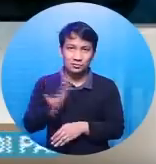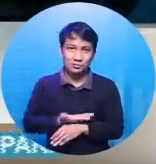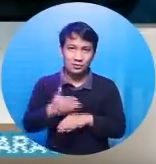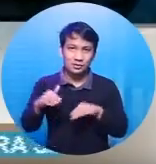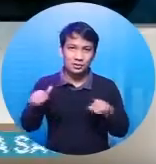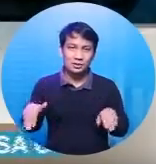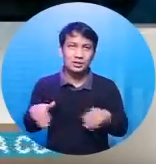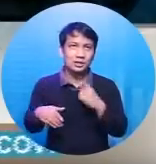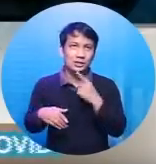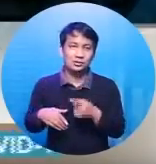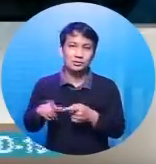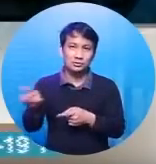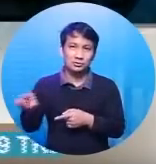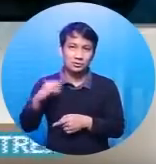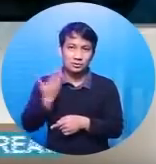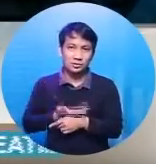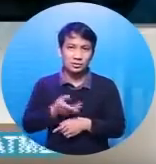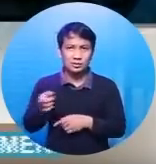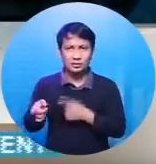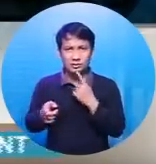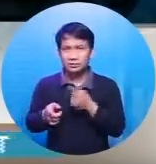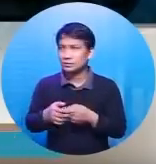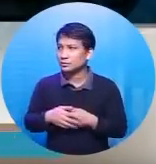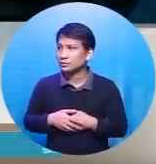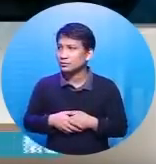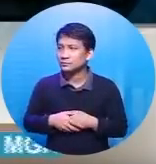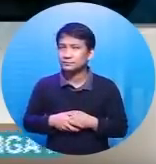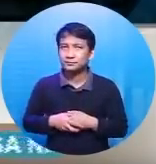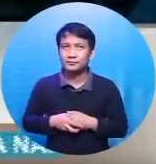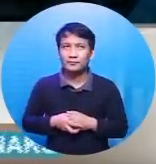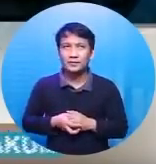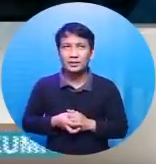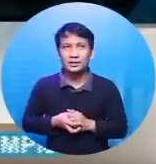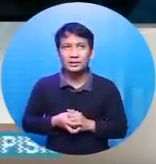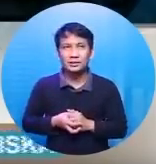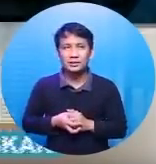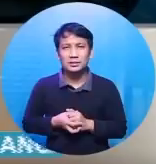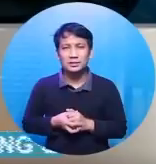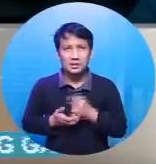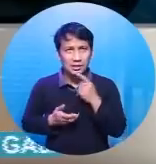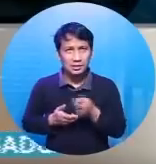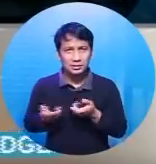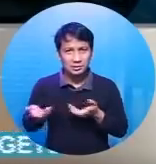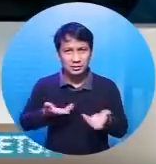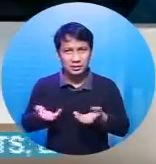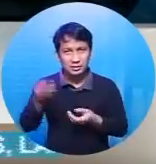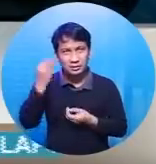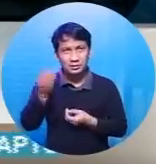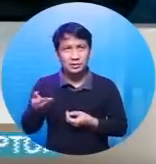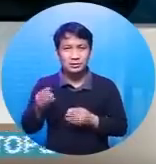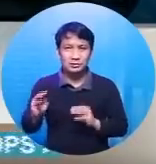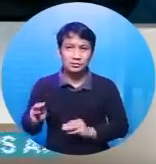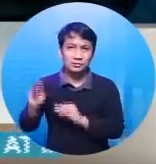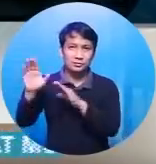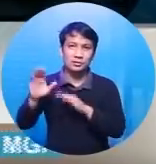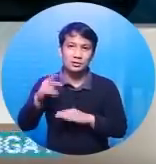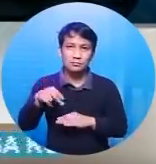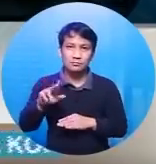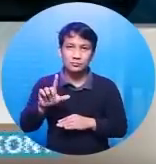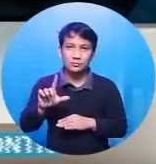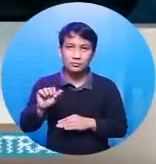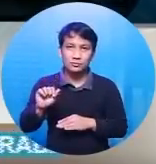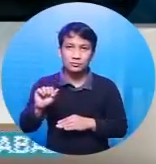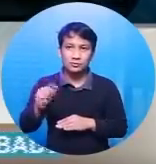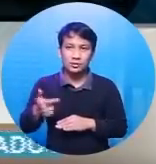at yun po yung asawa ko, si Sylvain po, ayun. Malapit lang kami dito sa ano, sa bundok ng Pulag po.